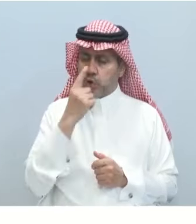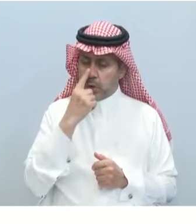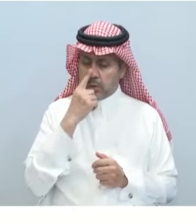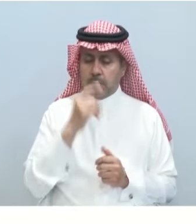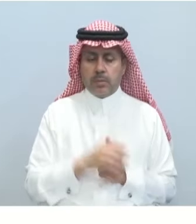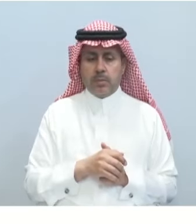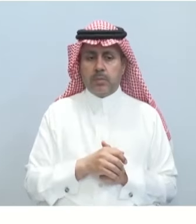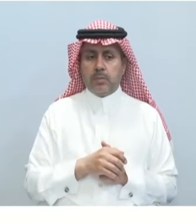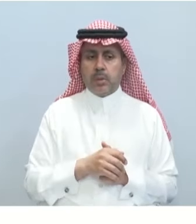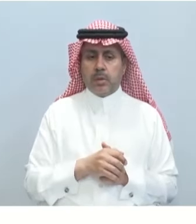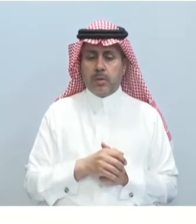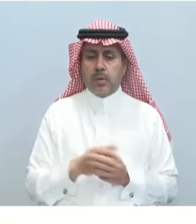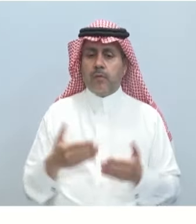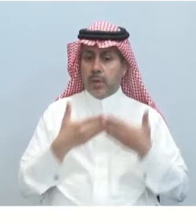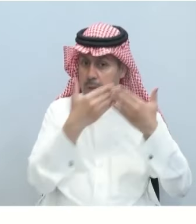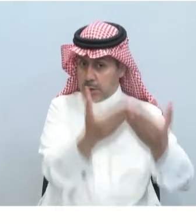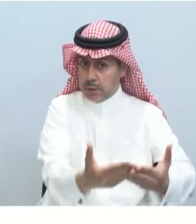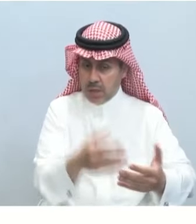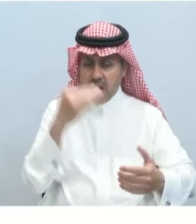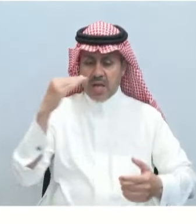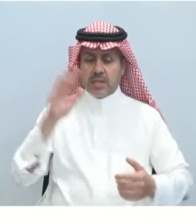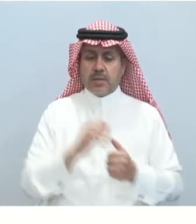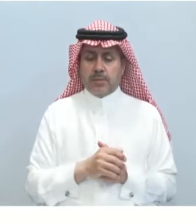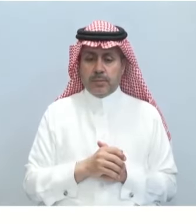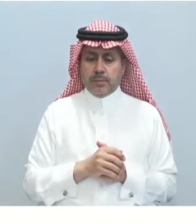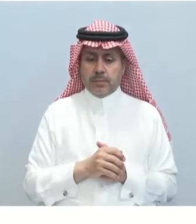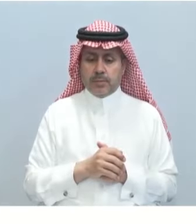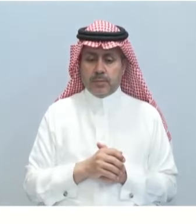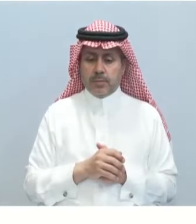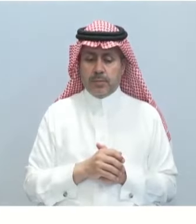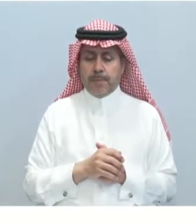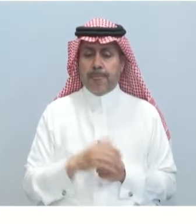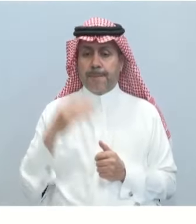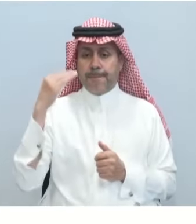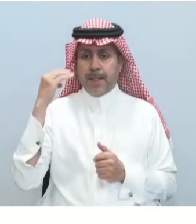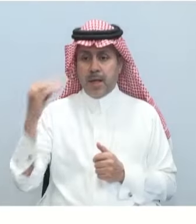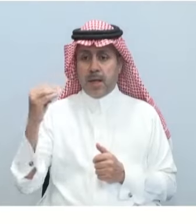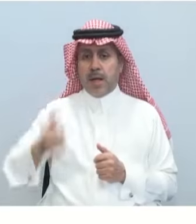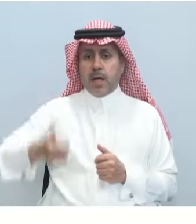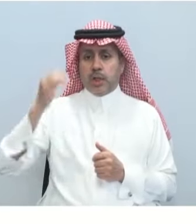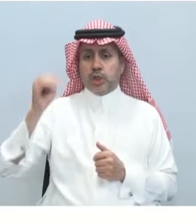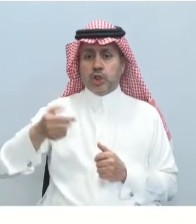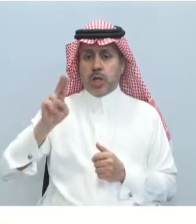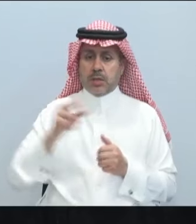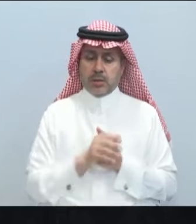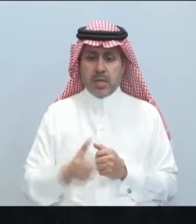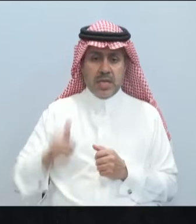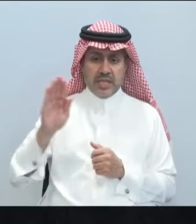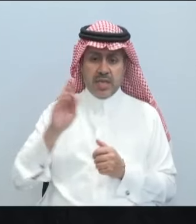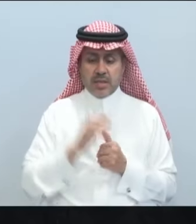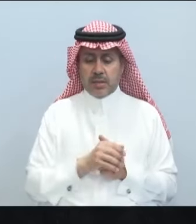توفير الحاجات الاساسيه لشخص اخر من افراد الاسره هناك في حاجات اساسيه لابد ان